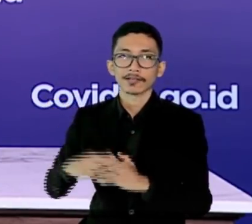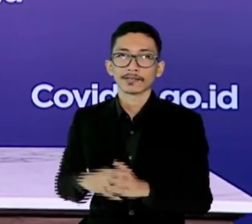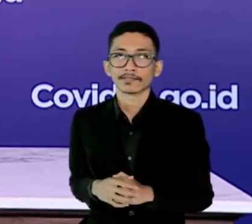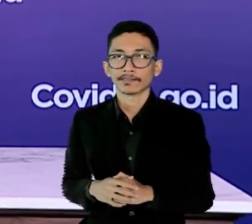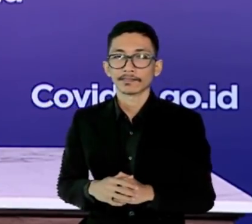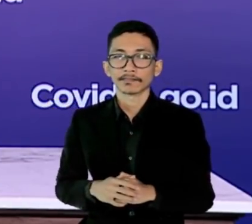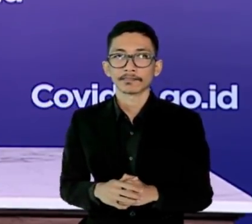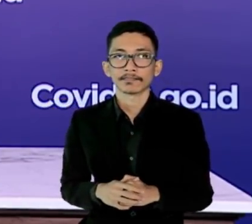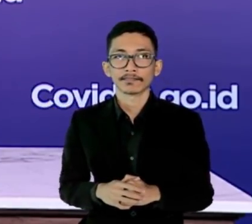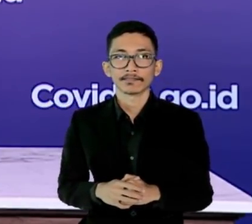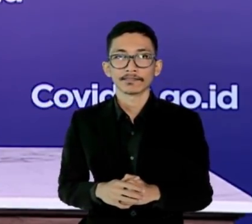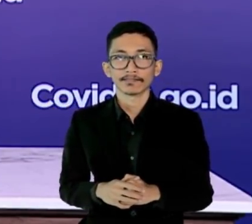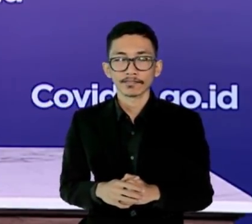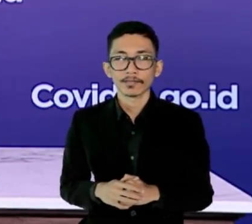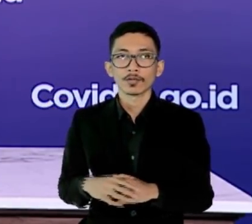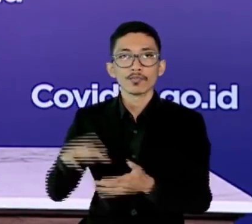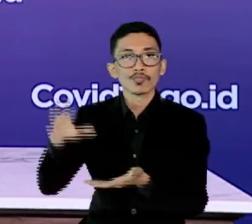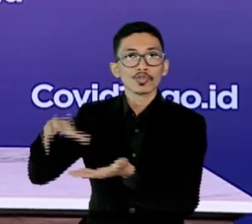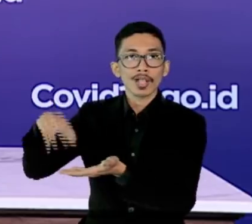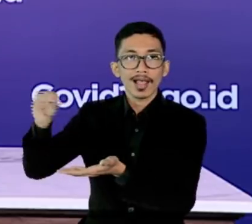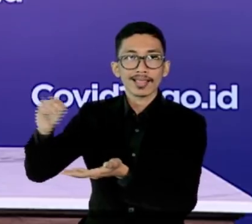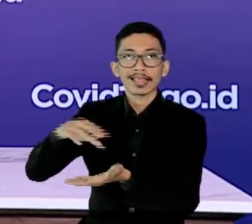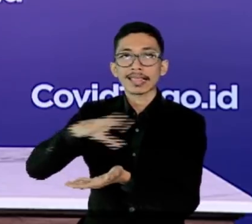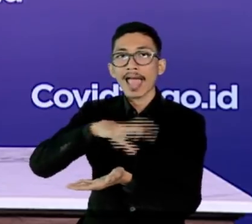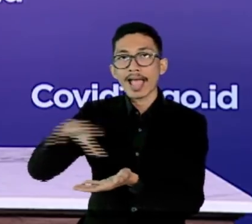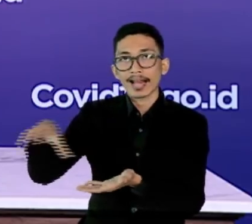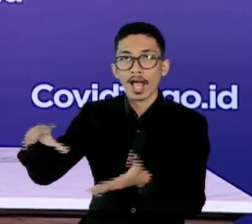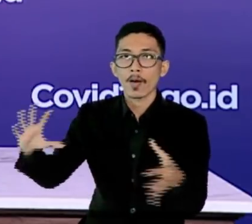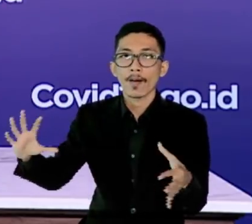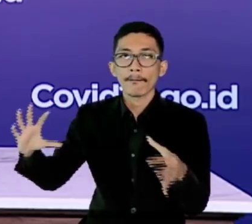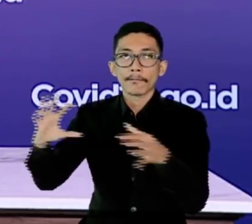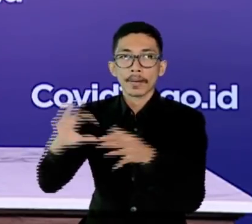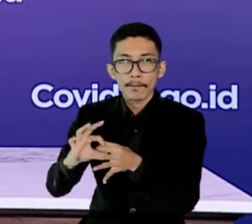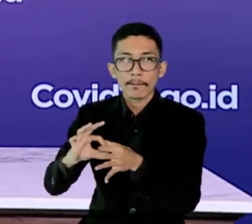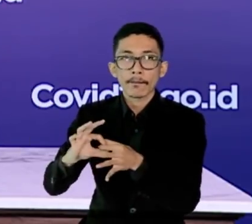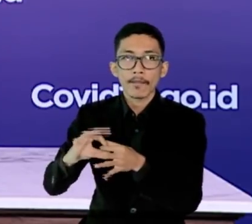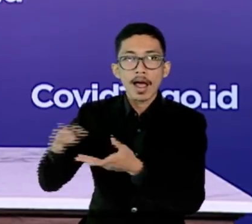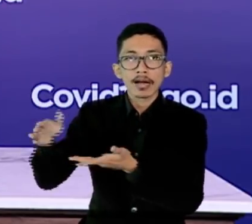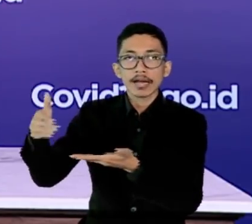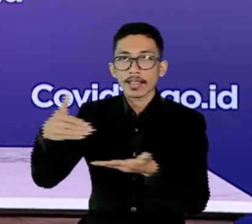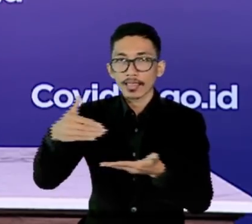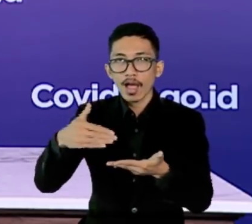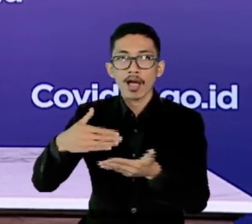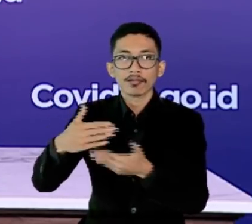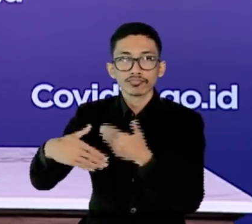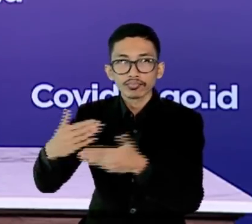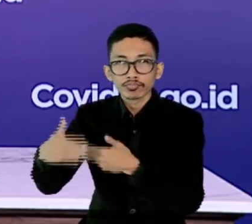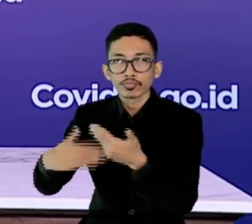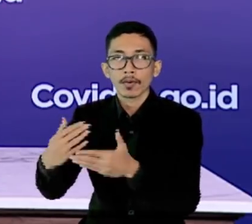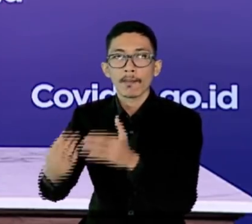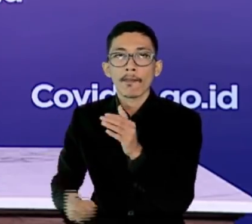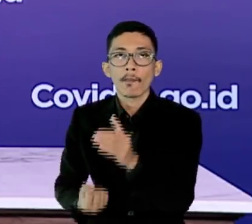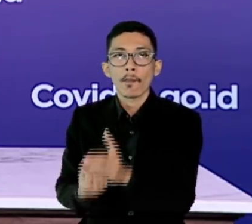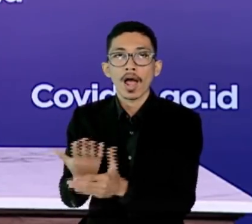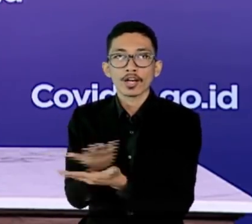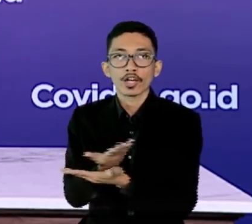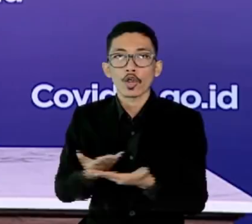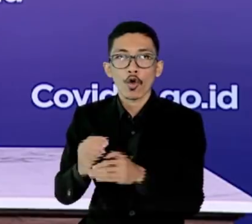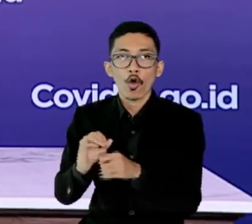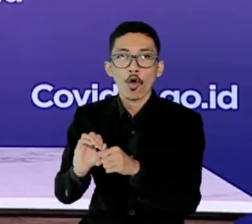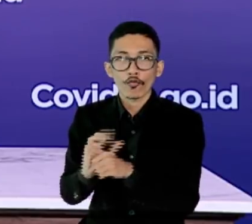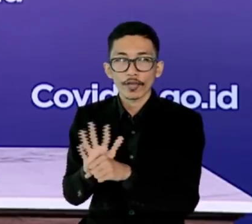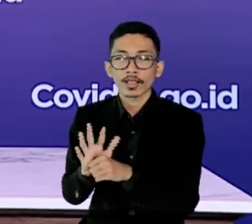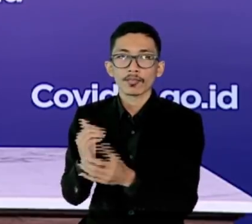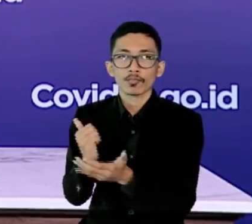data antara pusat dengan daerah juga perlu untuk terus diupayakan agar data perkembangan COVID-19 di wilayahnya